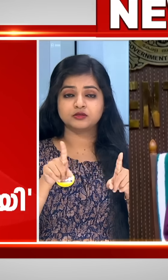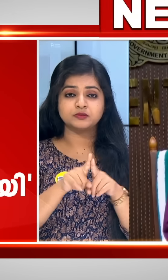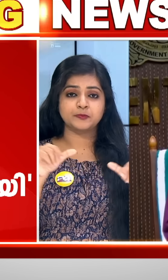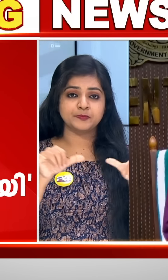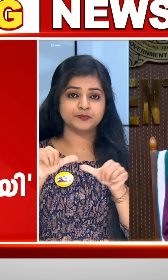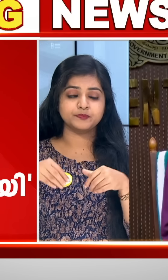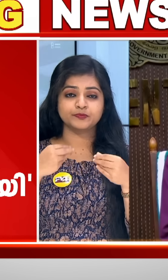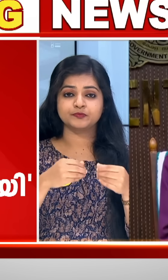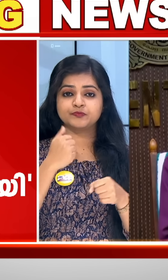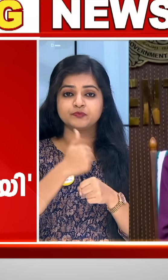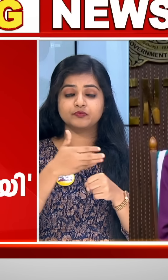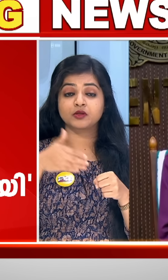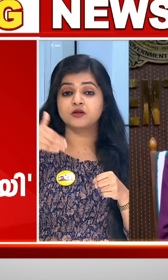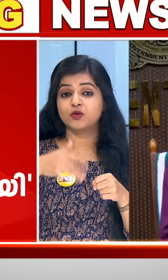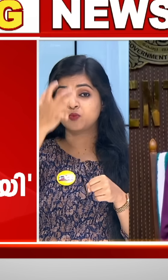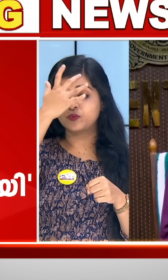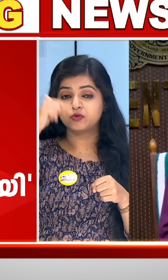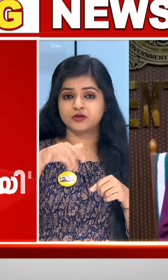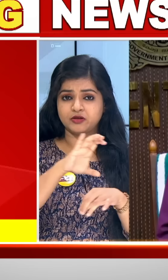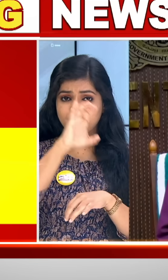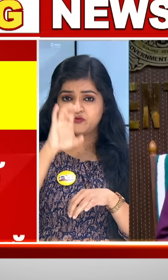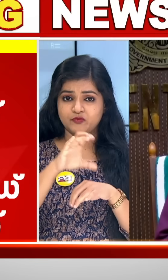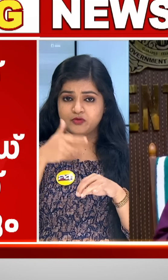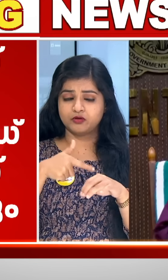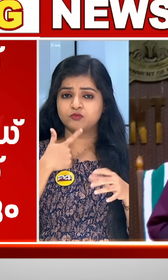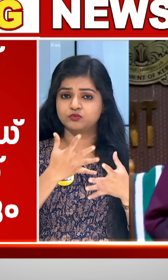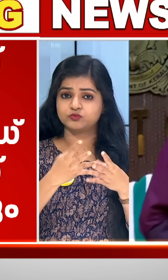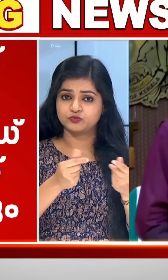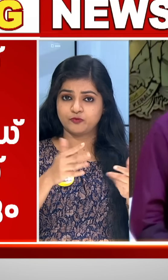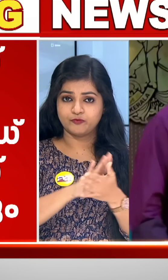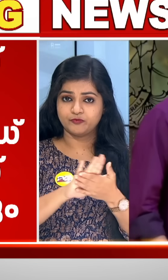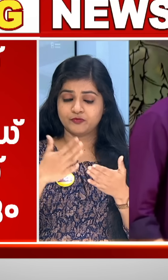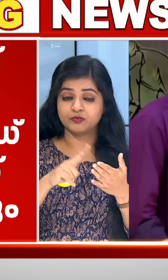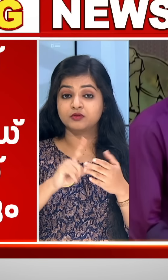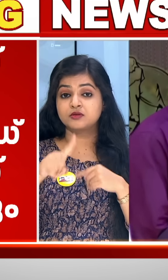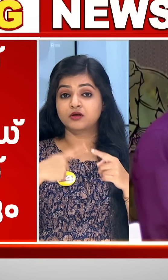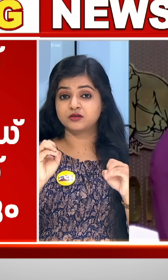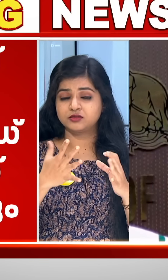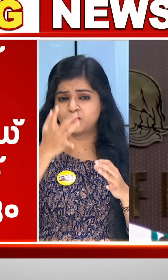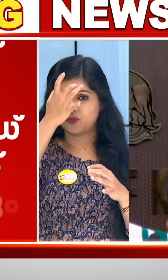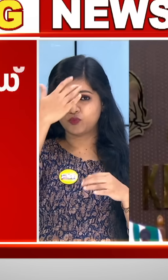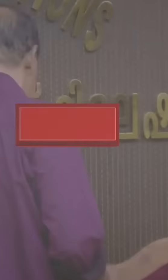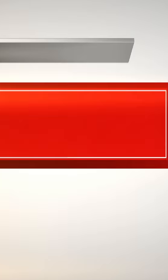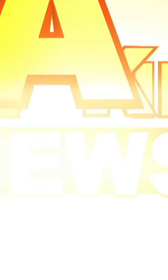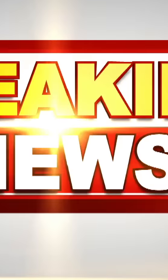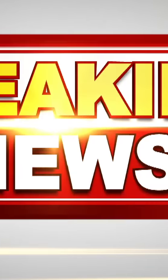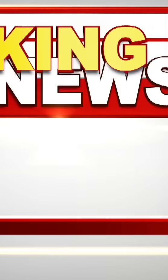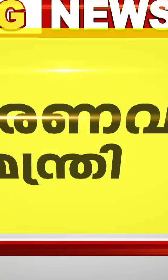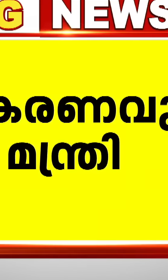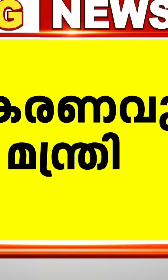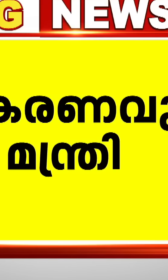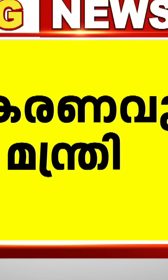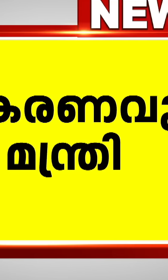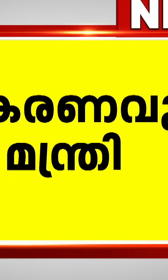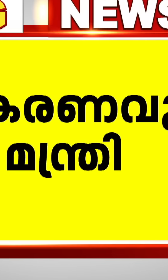പോകുന്നത് നിലവിലുള്ള പ്രശ്നം ഇന്ന് വൈകിട്ടോടി വൈകിട്ടോടുകൂടി പരിഹരിച്ച് നാളെ മുതൽ പ്രശ്നങ്ങൾ ഒഴിവാക്കും എന്നുള്ള കാര്യവും മന്ത്രി വ്യക്തമാക്കുന്നുണ്ട് പക്ഷേ നാളത്തെയും